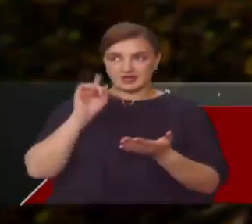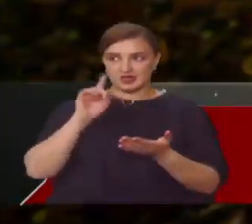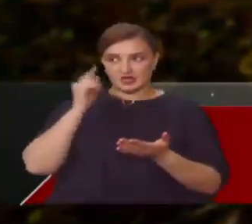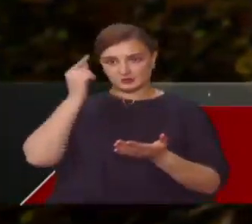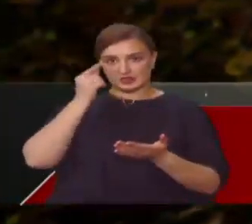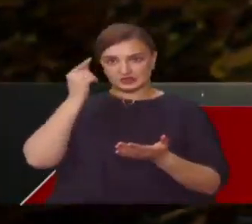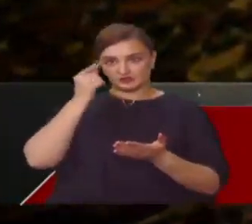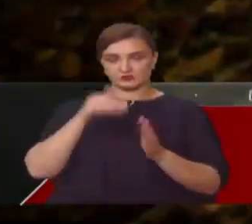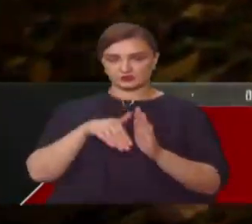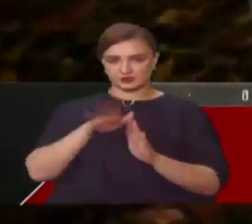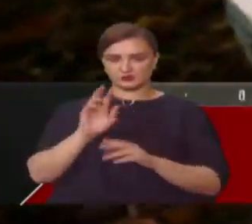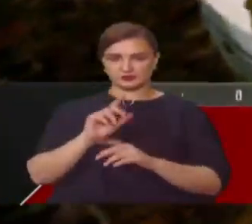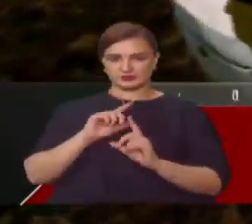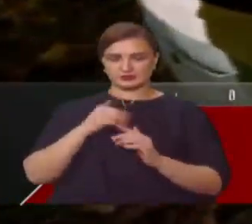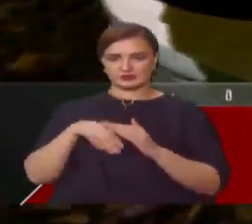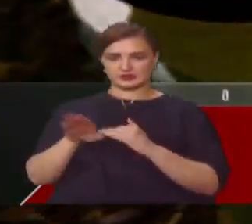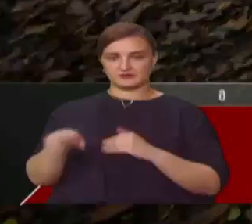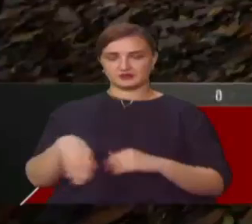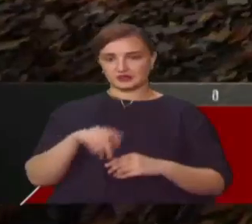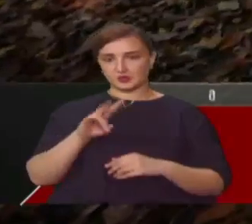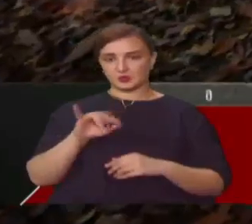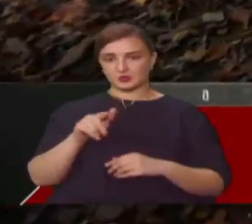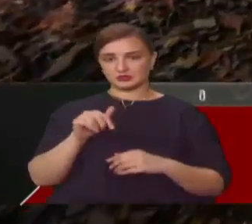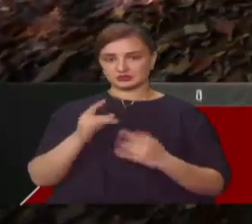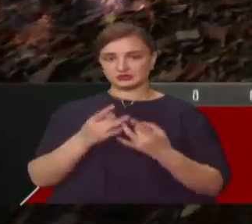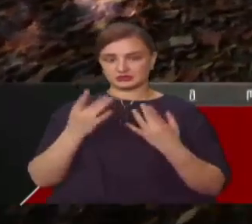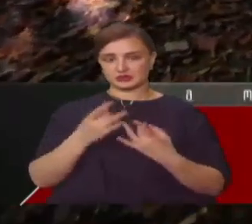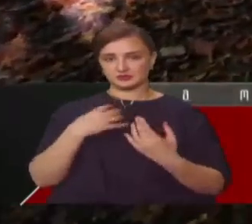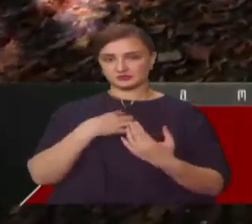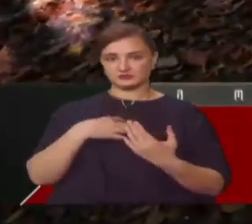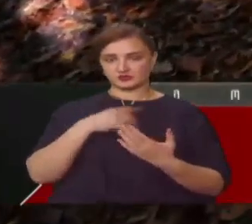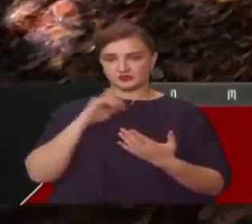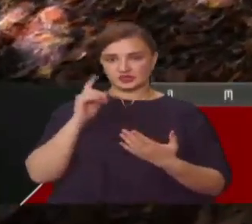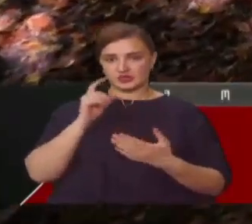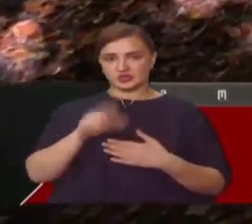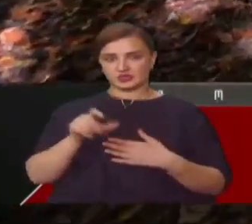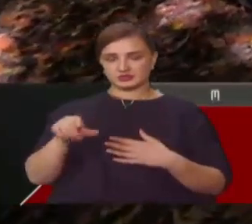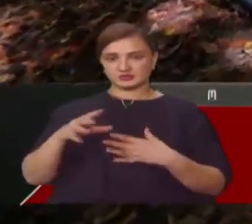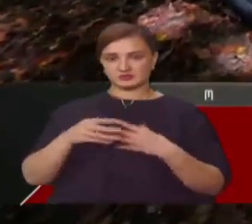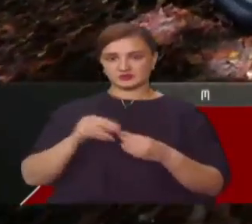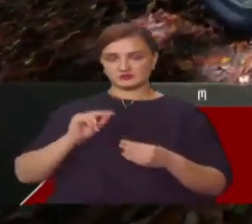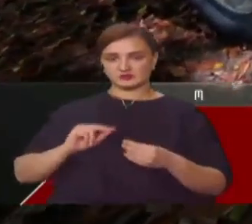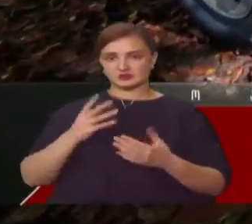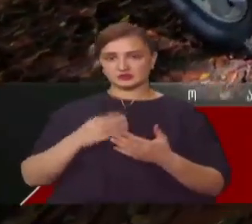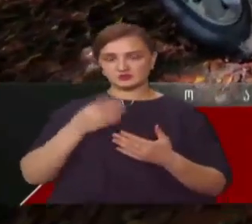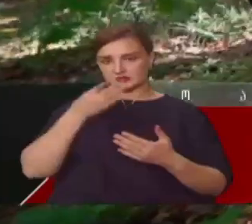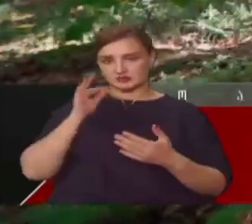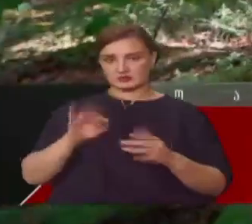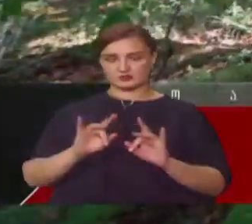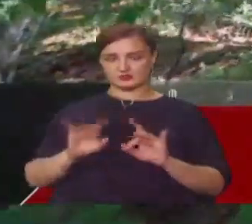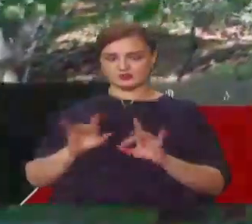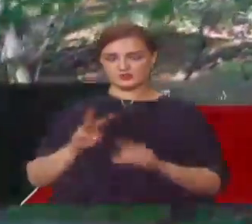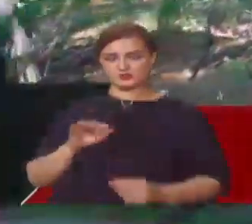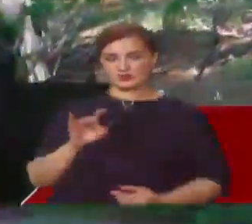აზროვნება, ჯობია წახვიდებ. ლუგზარ ბერეჟიანი გვიყვება, რომ მნიშვნელოვანია ახალგაზრდებთან მუშაობა და მათთვის საკუთარი გამოცდილების გაზიარება.